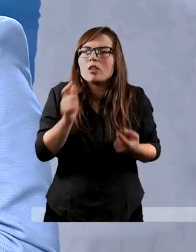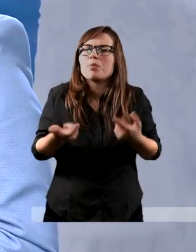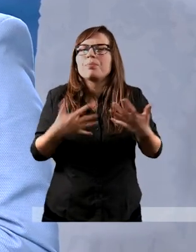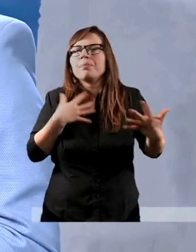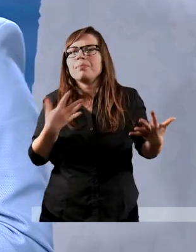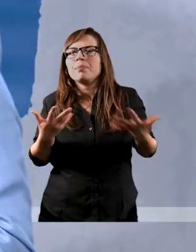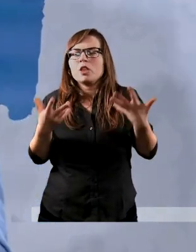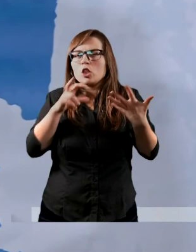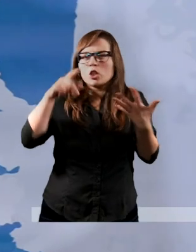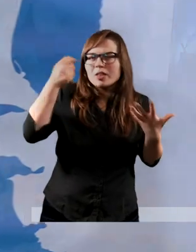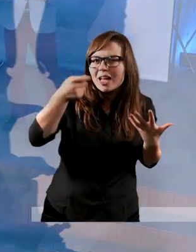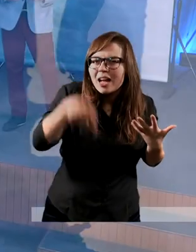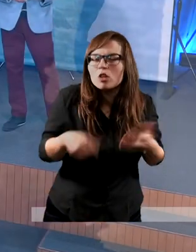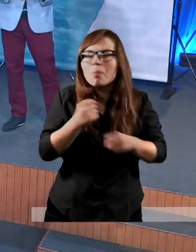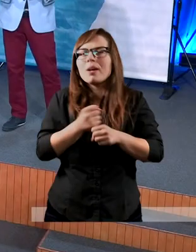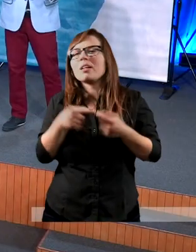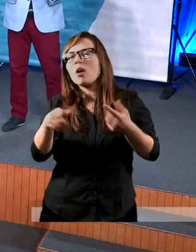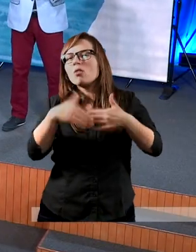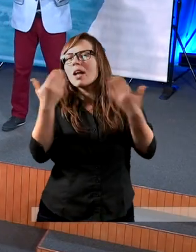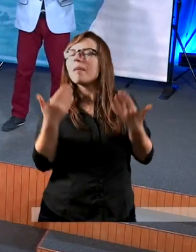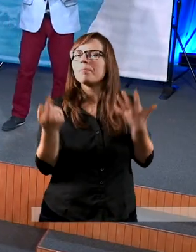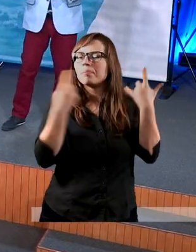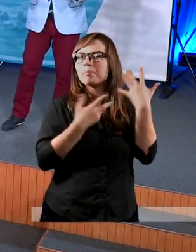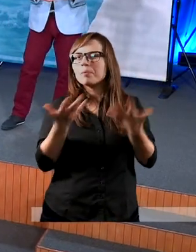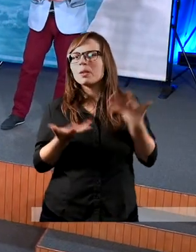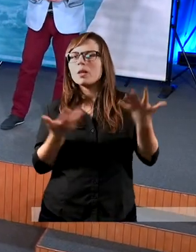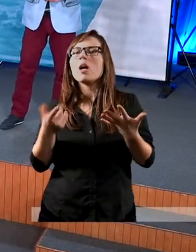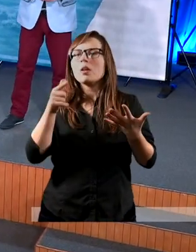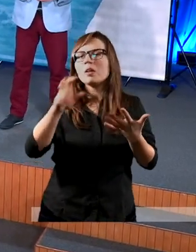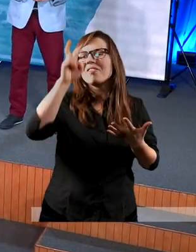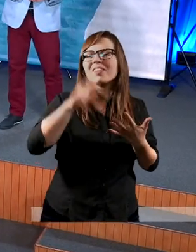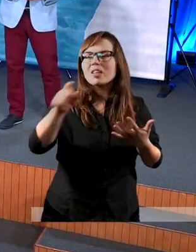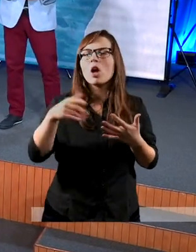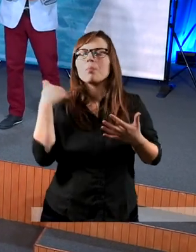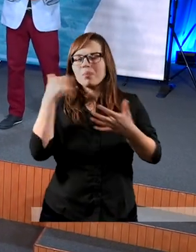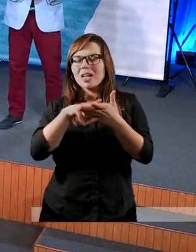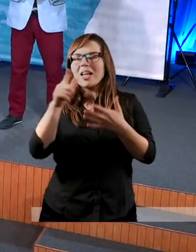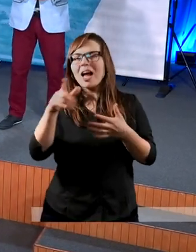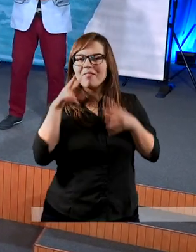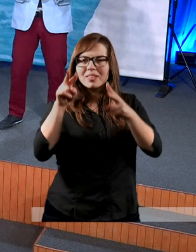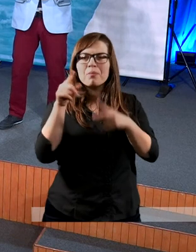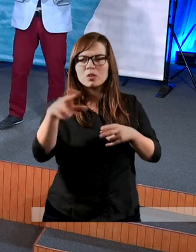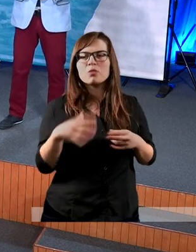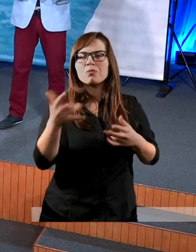Zjechałem na dół w swoim biurowcu, czy no to nie był mój biurowiec, ale tam, gdzie wynajmowałem powierzchnię,